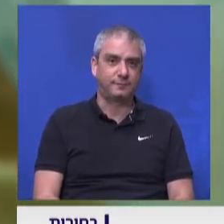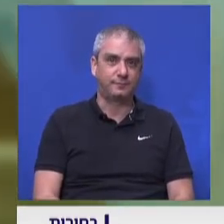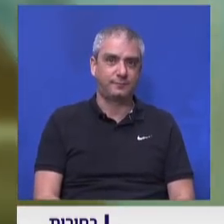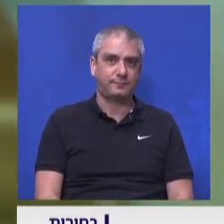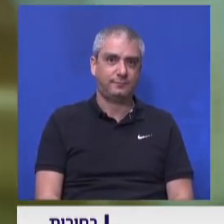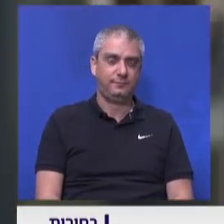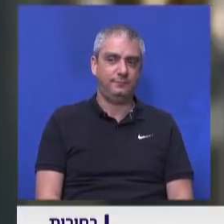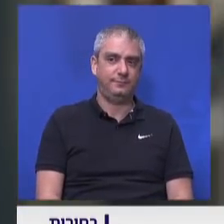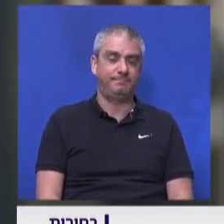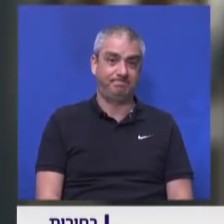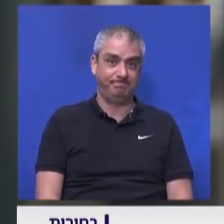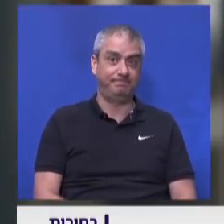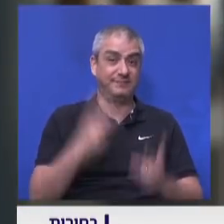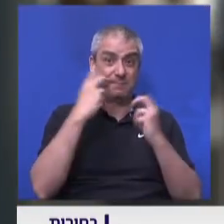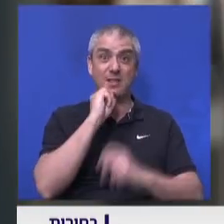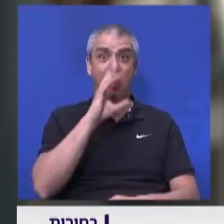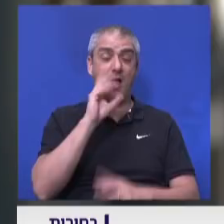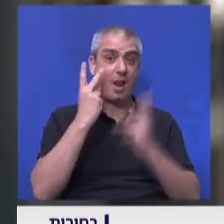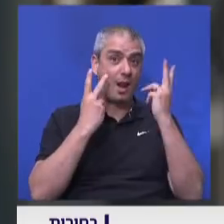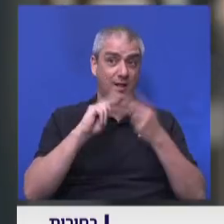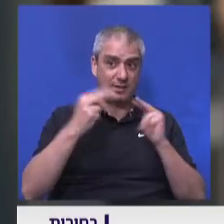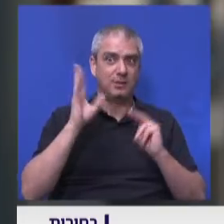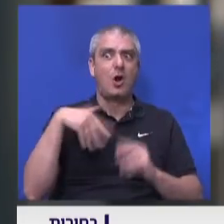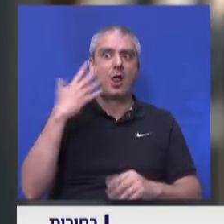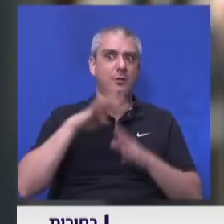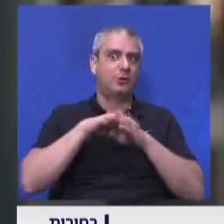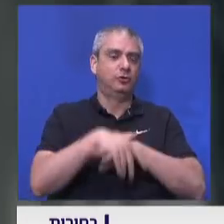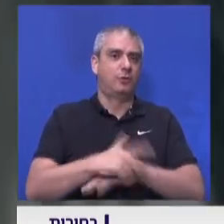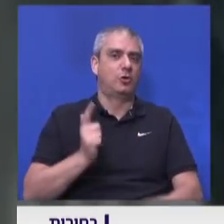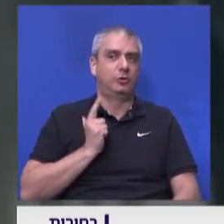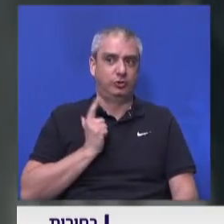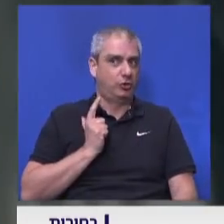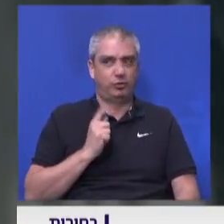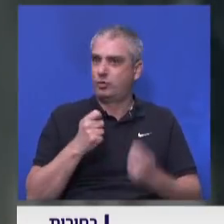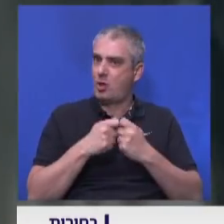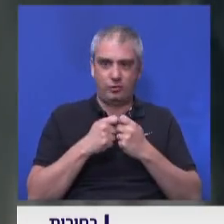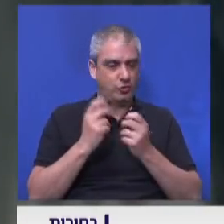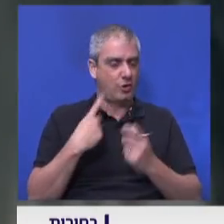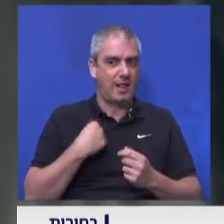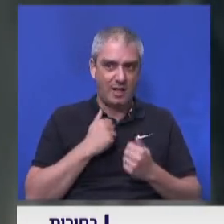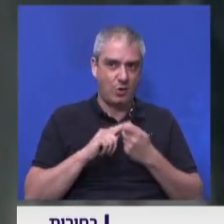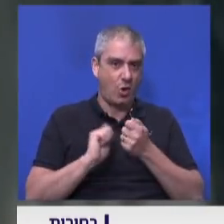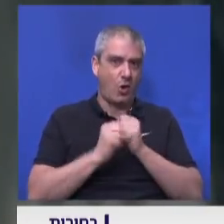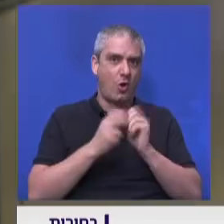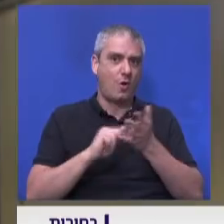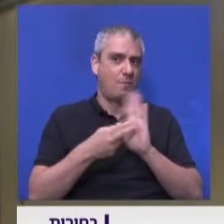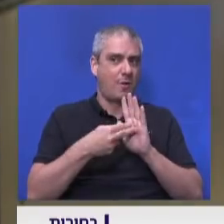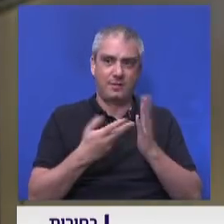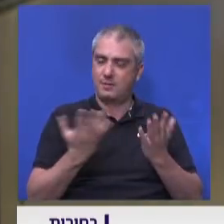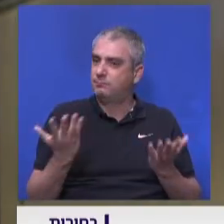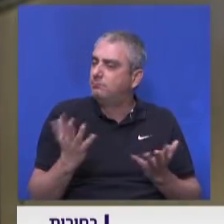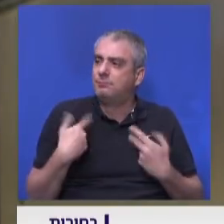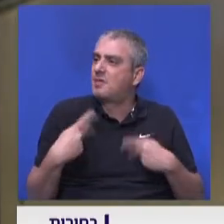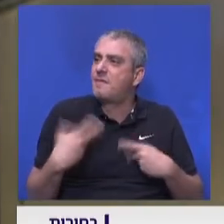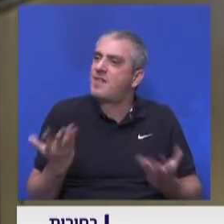בדליפת מידע על DNA יכולות להיות גם השפעות אישיות שלא קשורות לריגול או פוליטיקה. הלא ממה אני מפחדת? אני